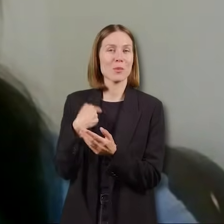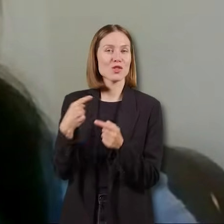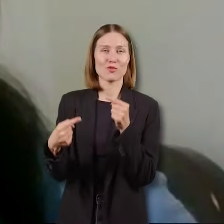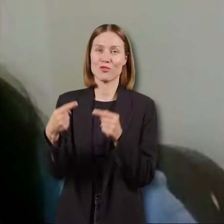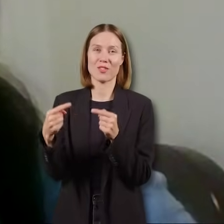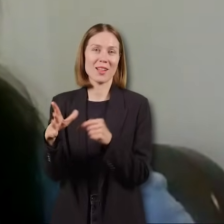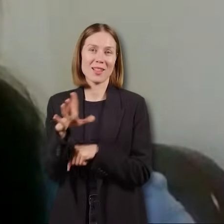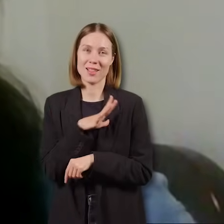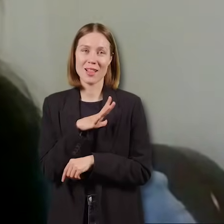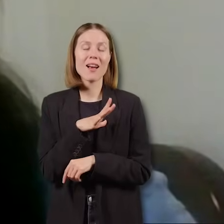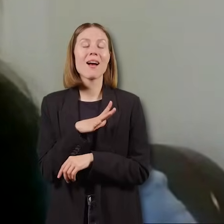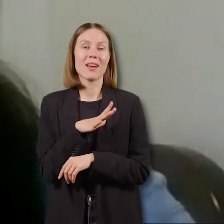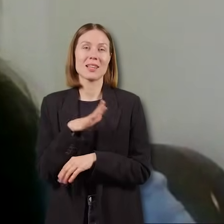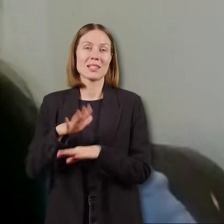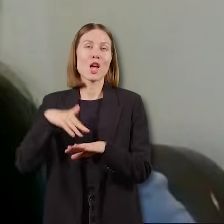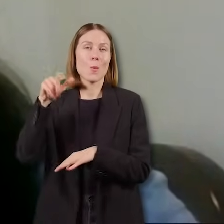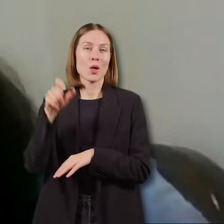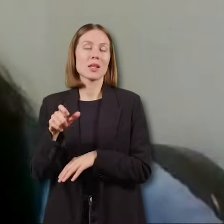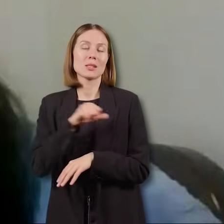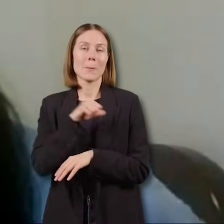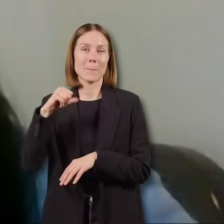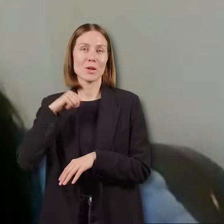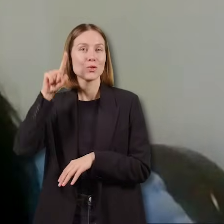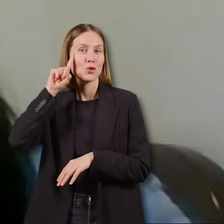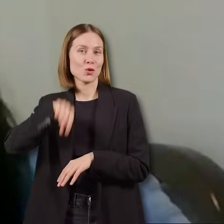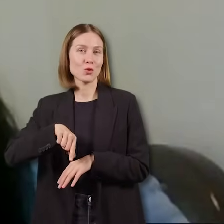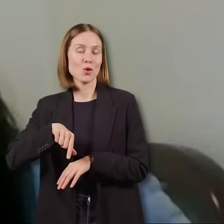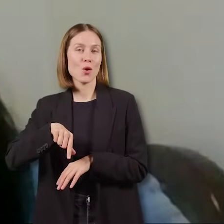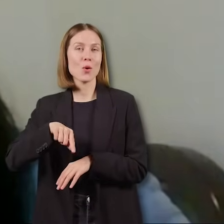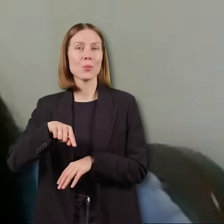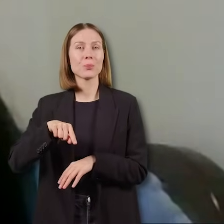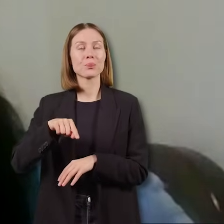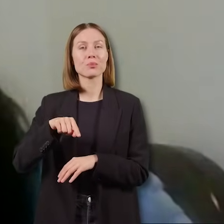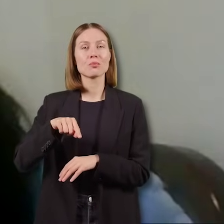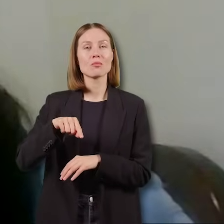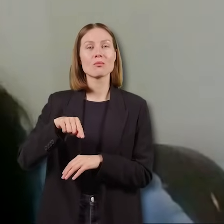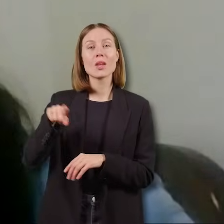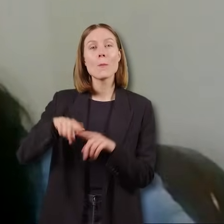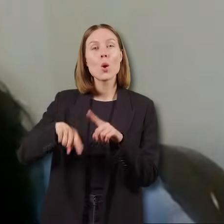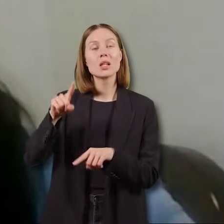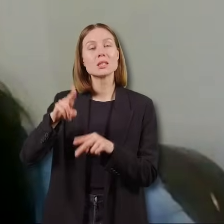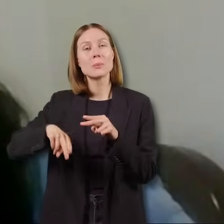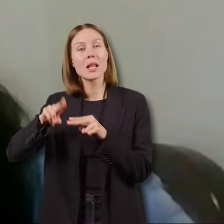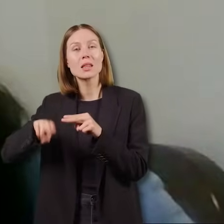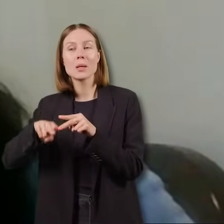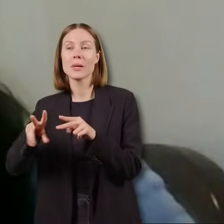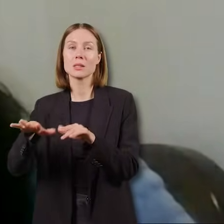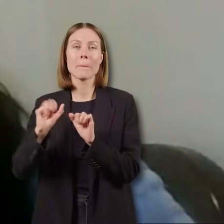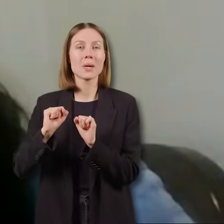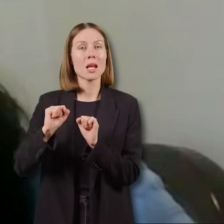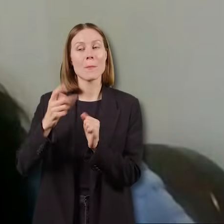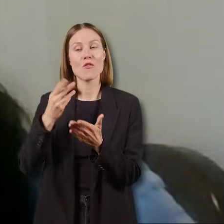ginčytis. Geriausiai turbūt Seimo narys pats žino, kokius politinius sprendimus priėmė